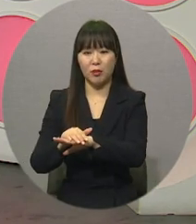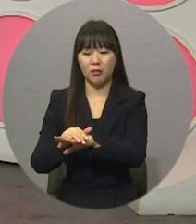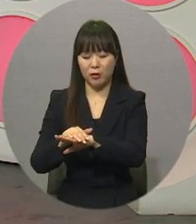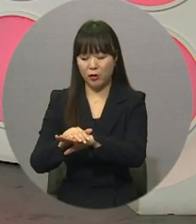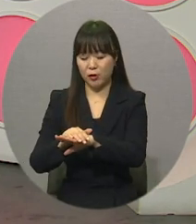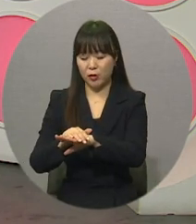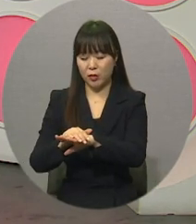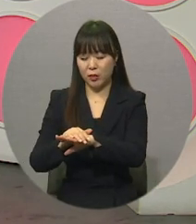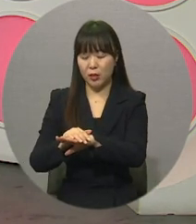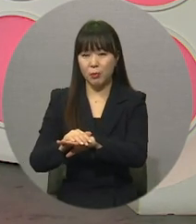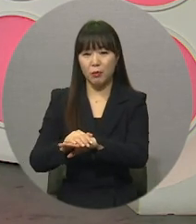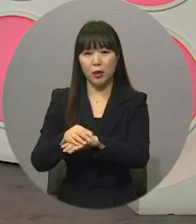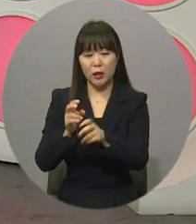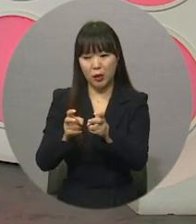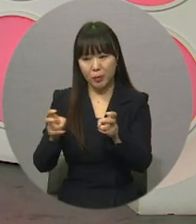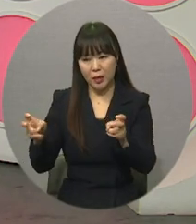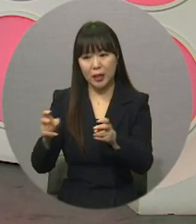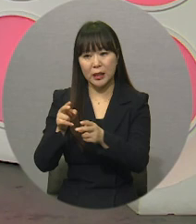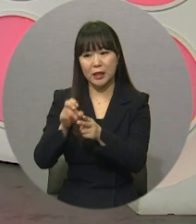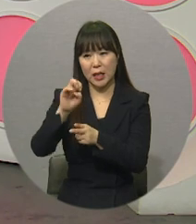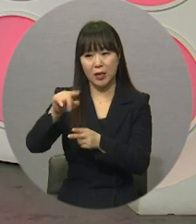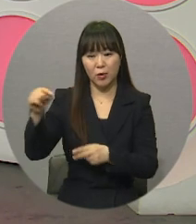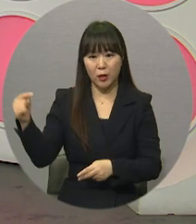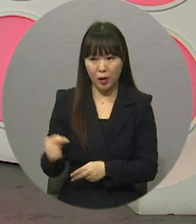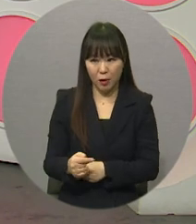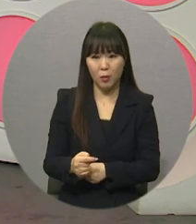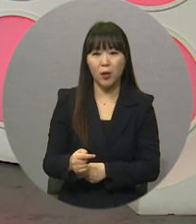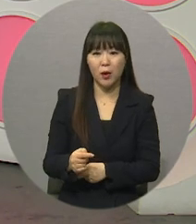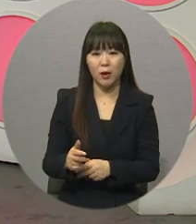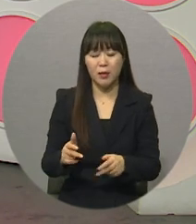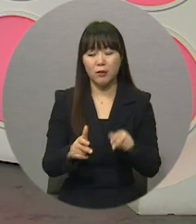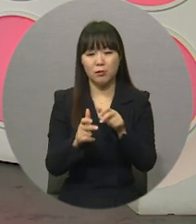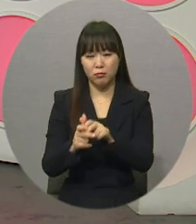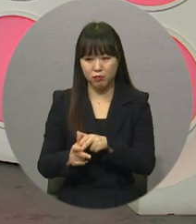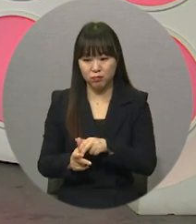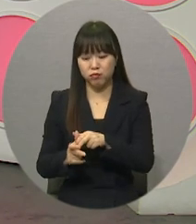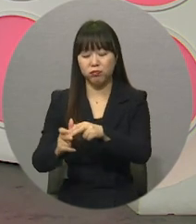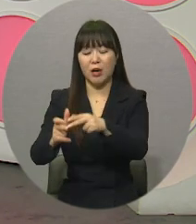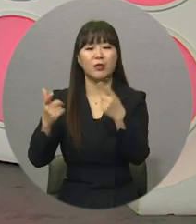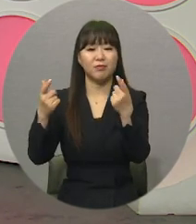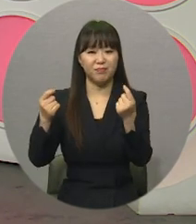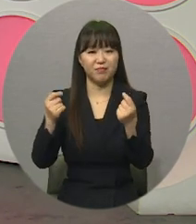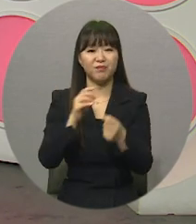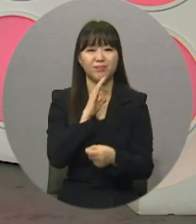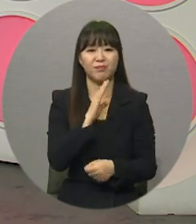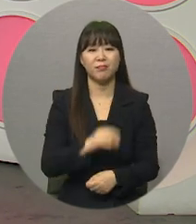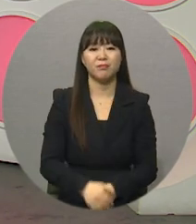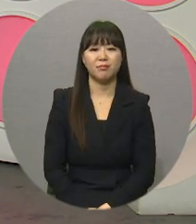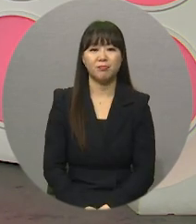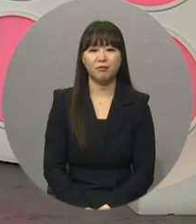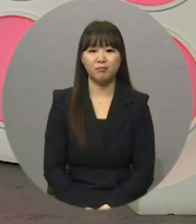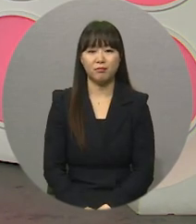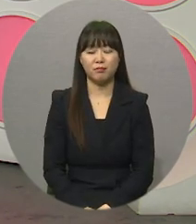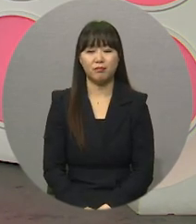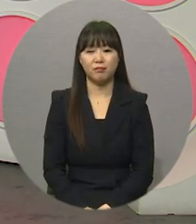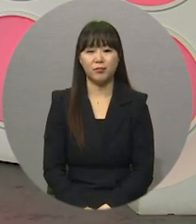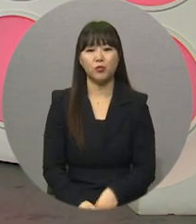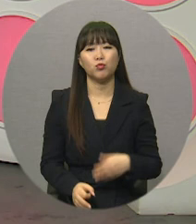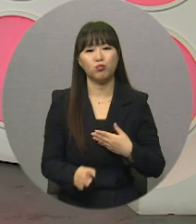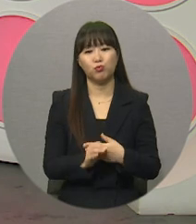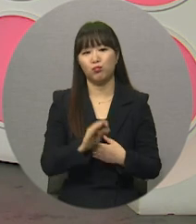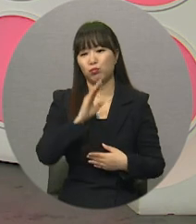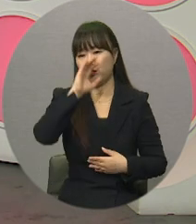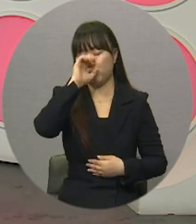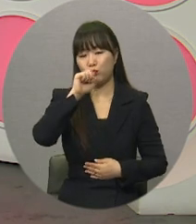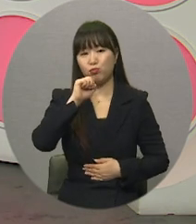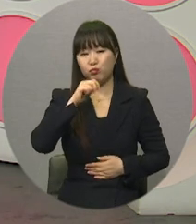이제 터미널이나 기차역 앞에 탁 그게 네, 와 이제 와 있어요. 있으면 타고 이제 목적지까지 가면 네, 되는군요. 맞아요. 아, 그것도 그 말해도 어때요?